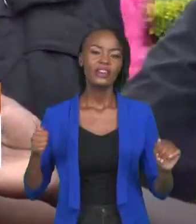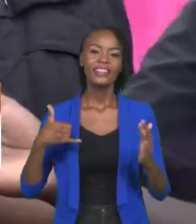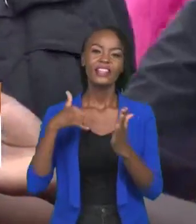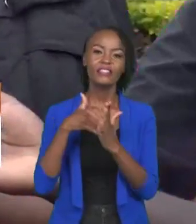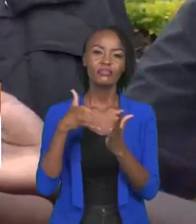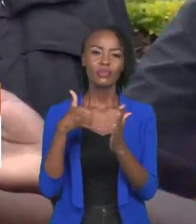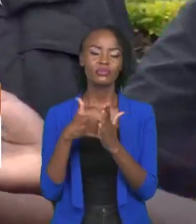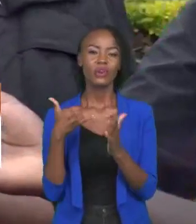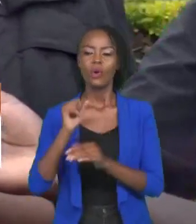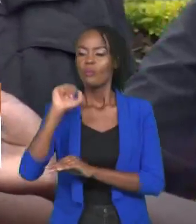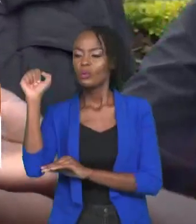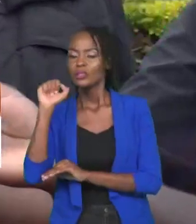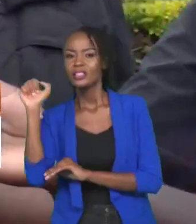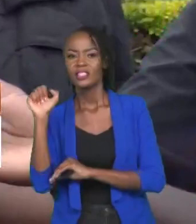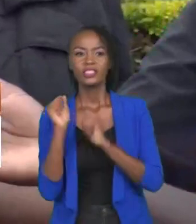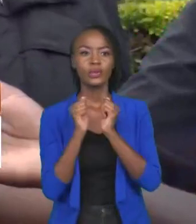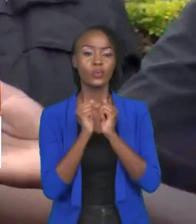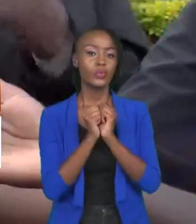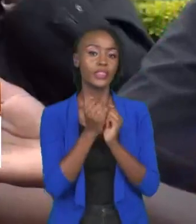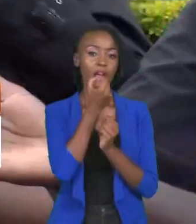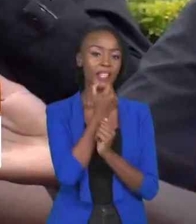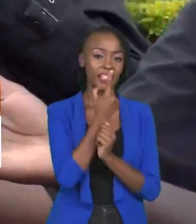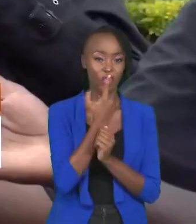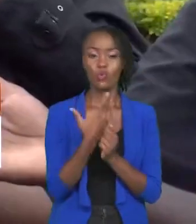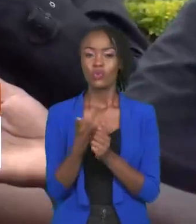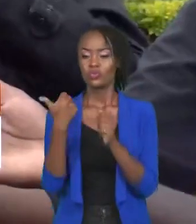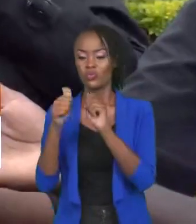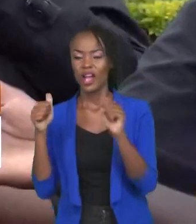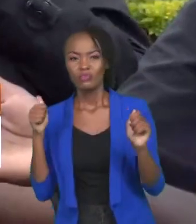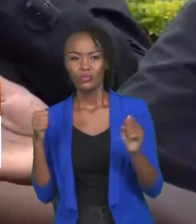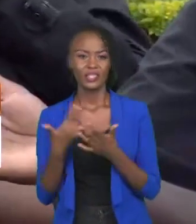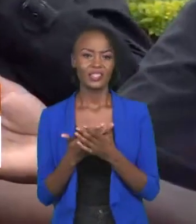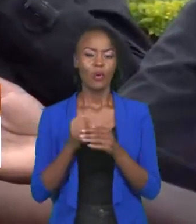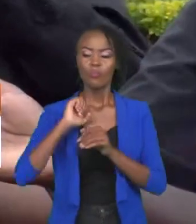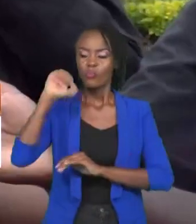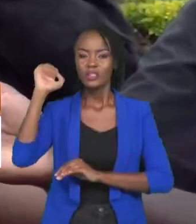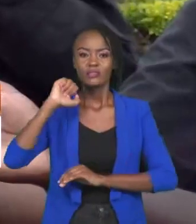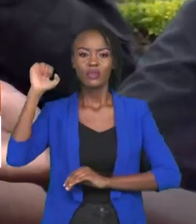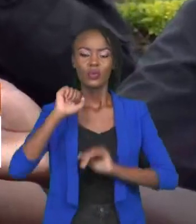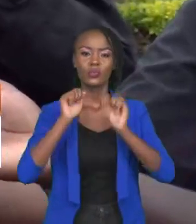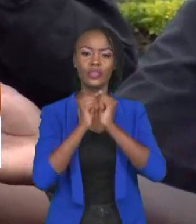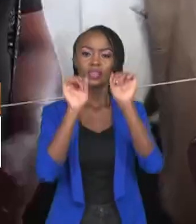medical science, not to bring politics into a serious effort that